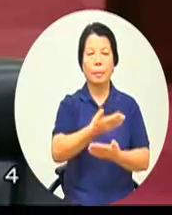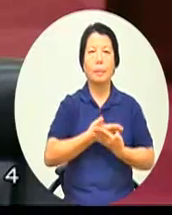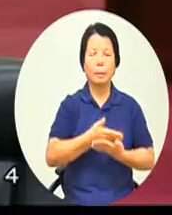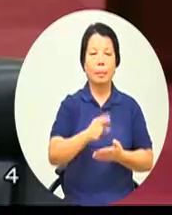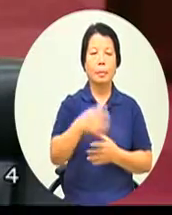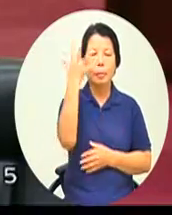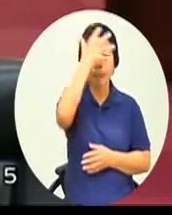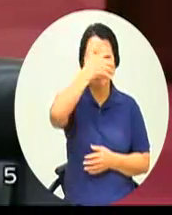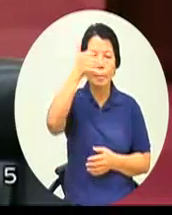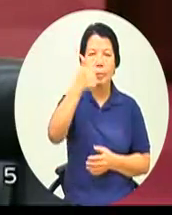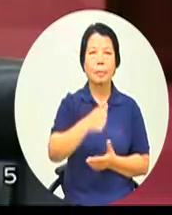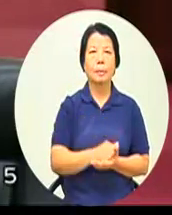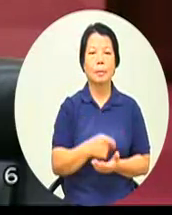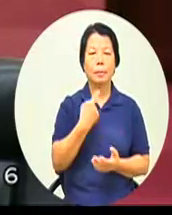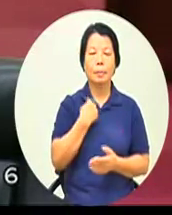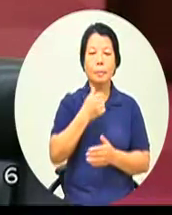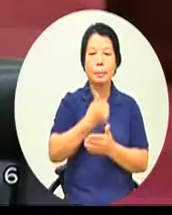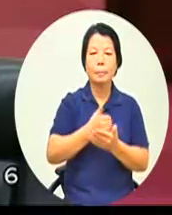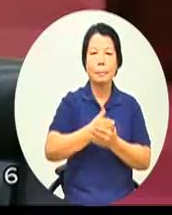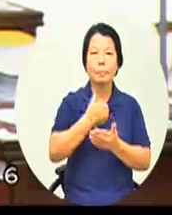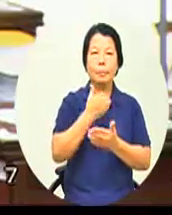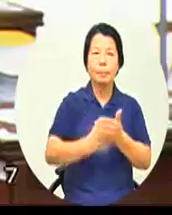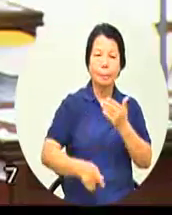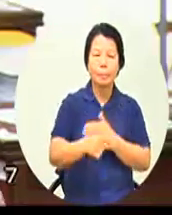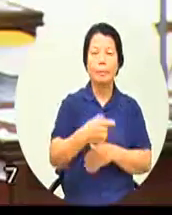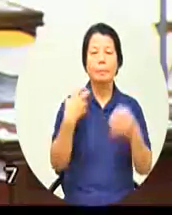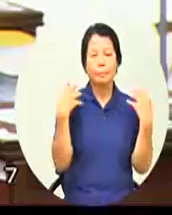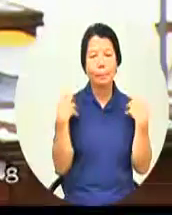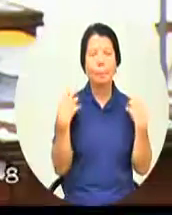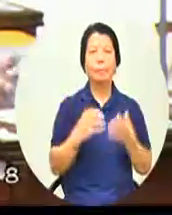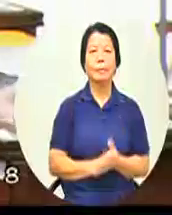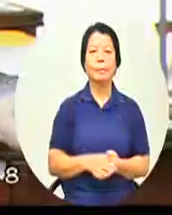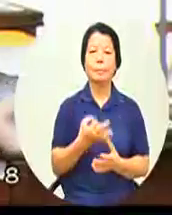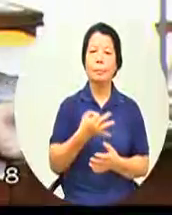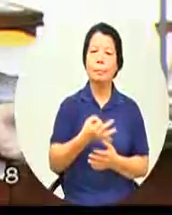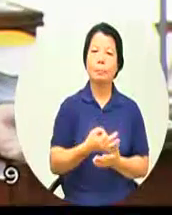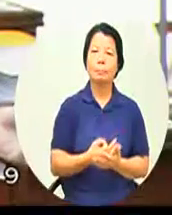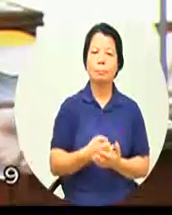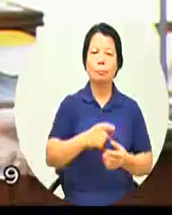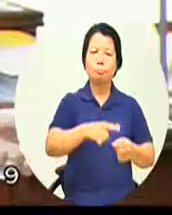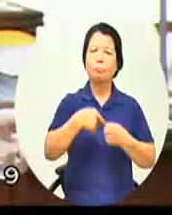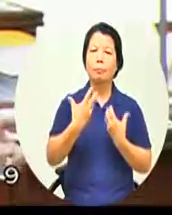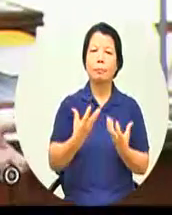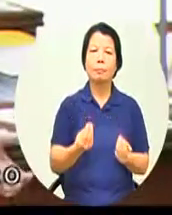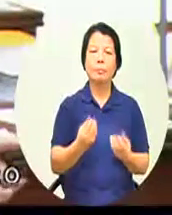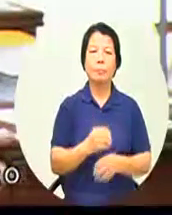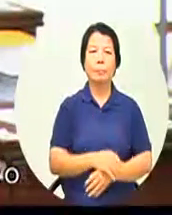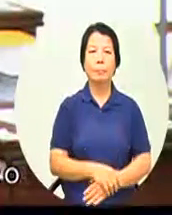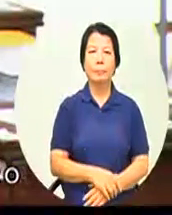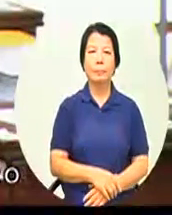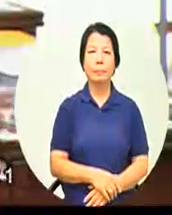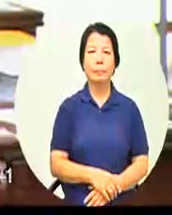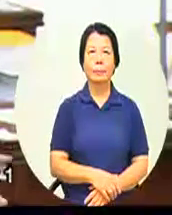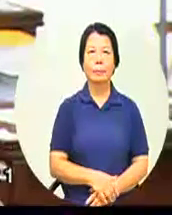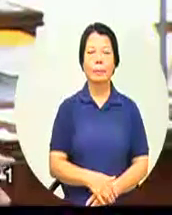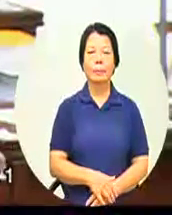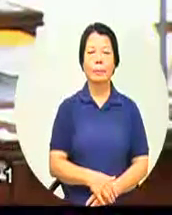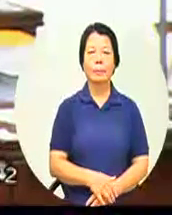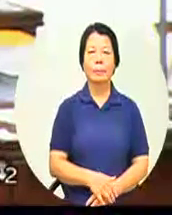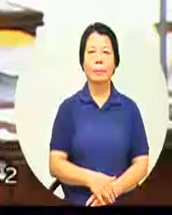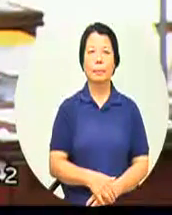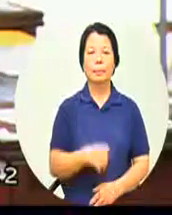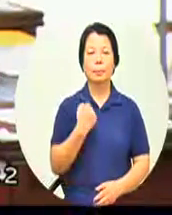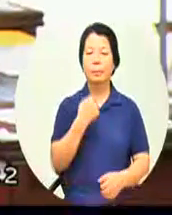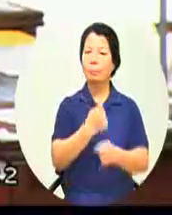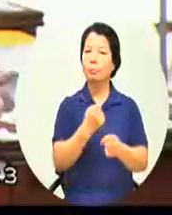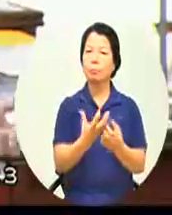辈对不对？吼，会减轻嘞，吼，咱这长辈负担，啊，这长辈前面对的伊无法度人通做迄个食头路啥货啊？伊是已